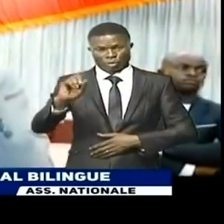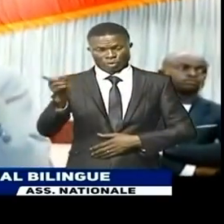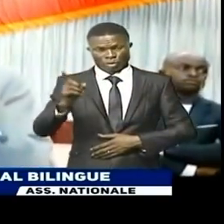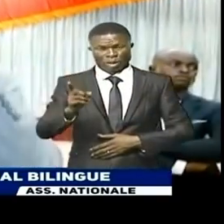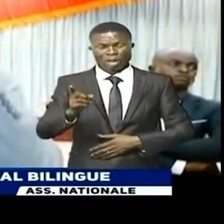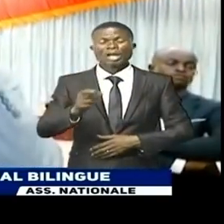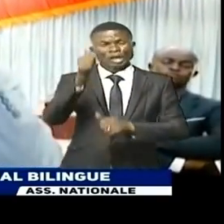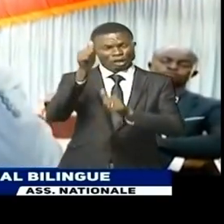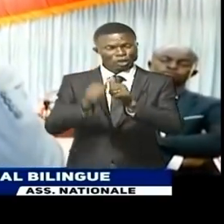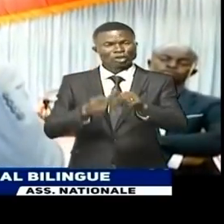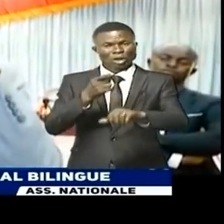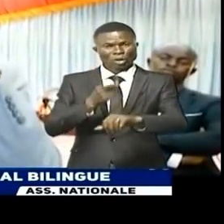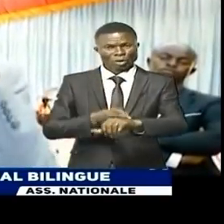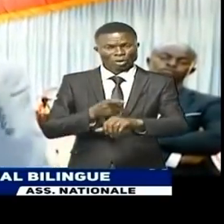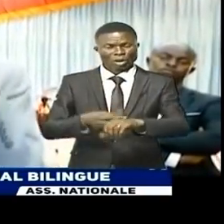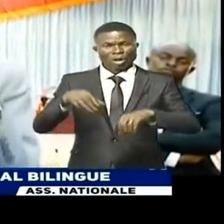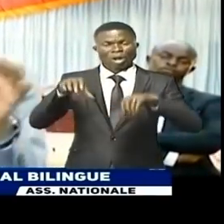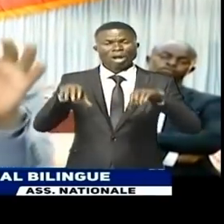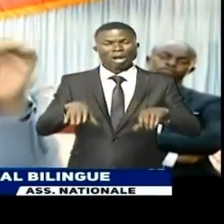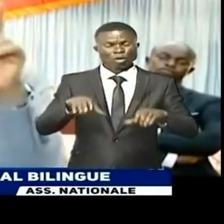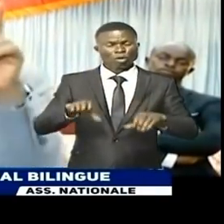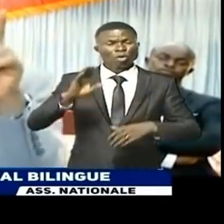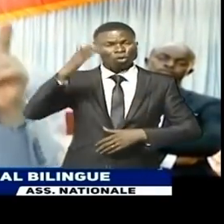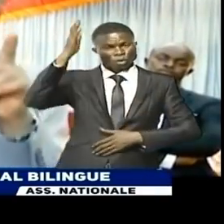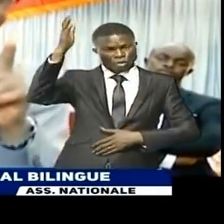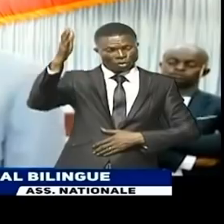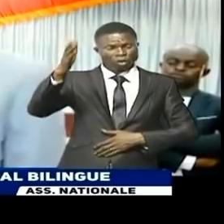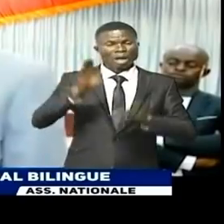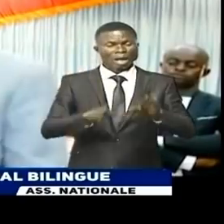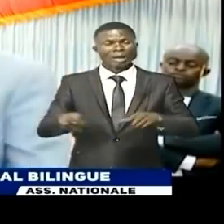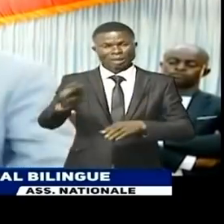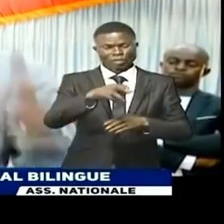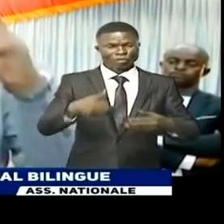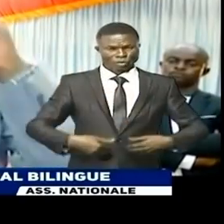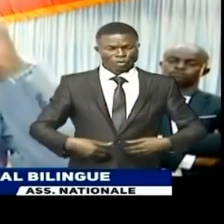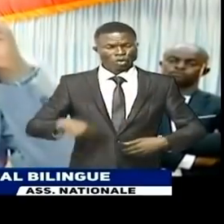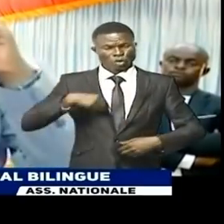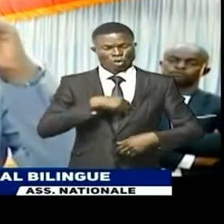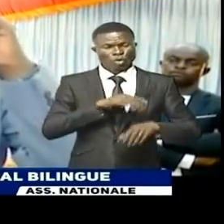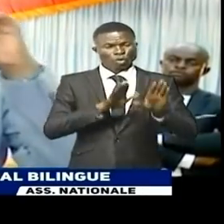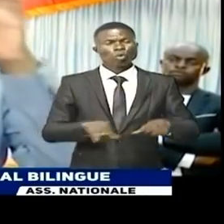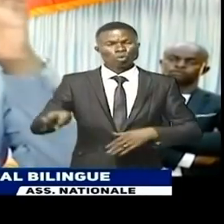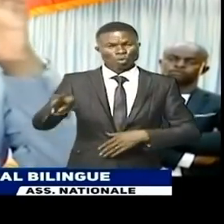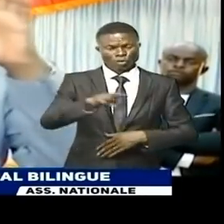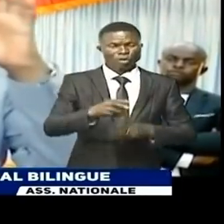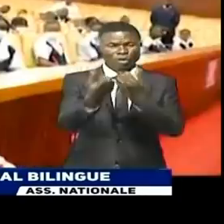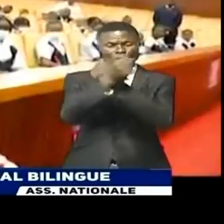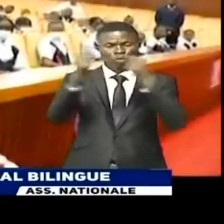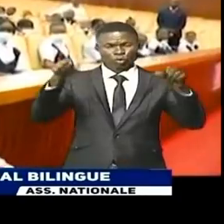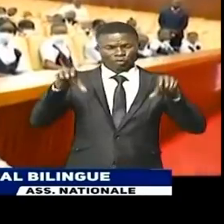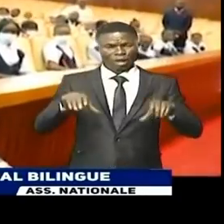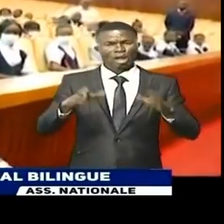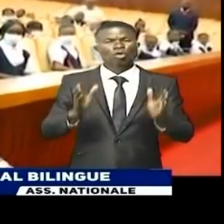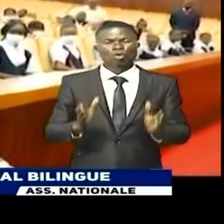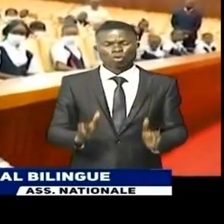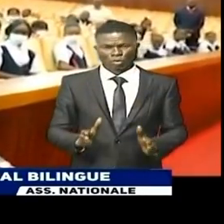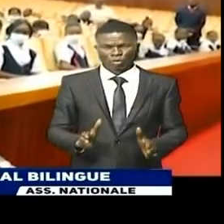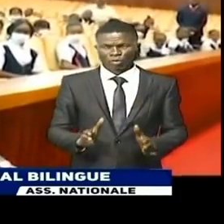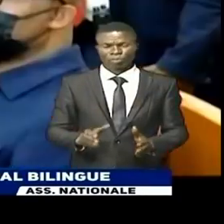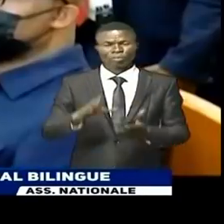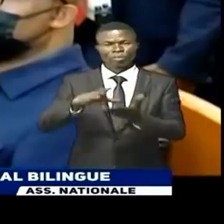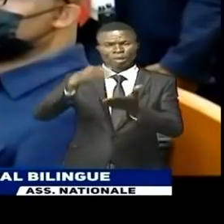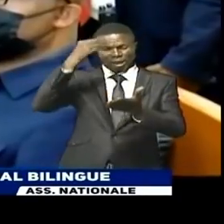instant que le congo de demain vos attentes nous vous attendons pour sauver le congo ces élèves de l'école